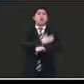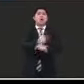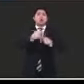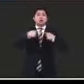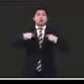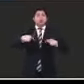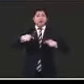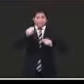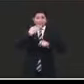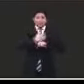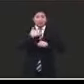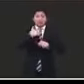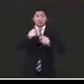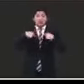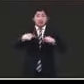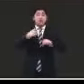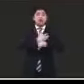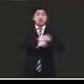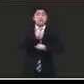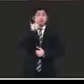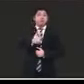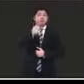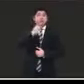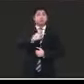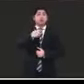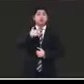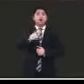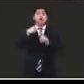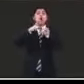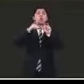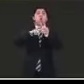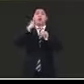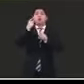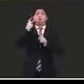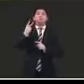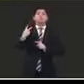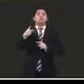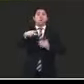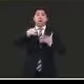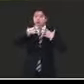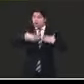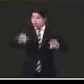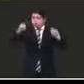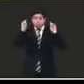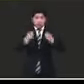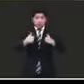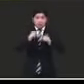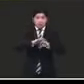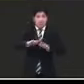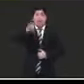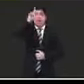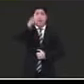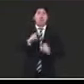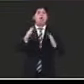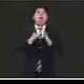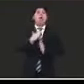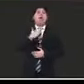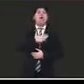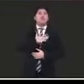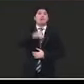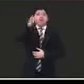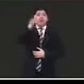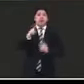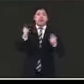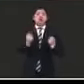bakanlığımız bünyesindeki Toplu Konut idaremizin yaptığı hazırlıkların ardından ilk Evim ilk